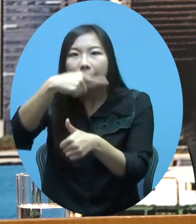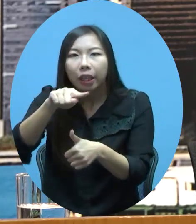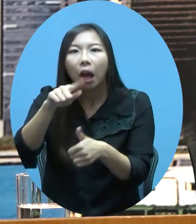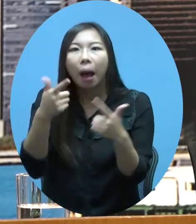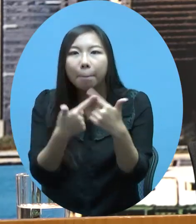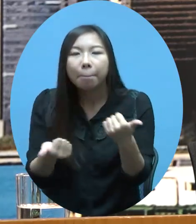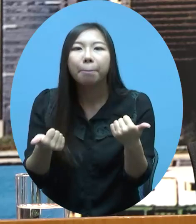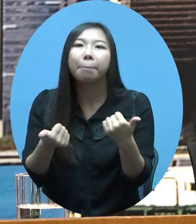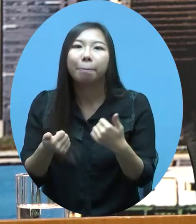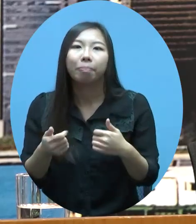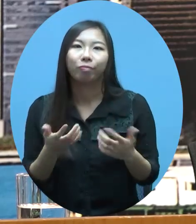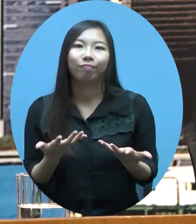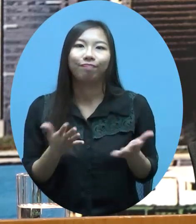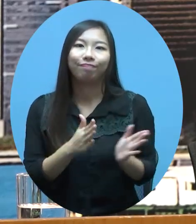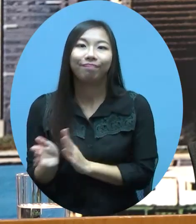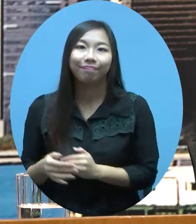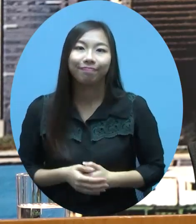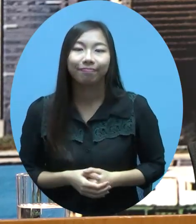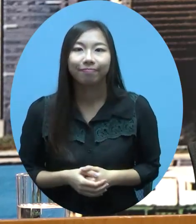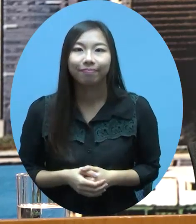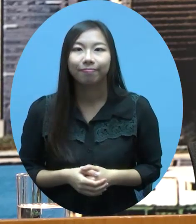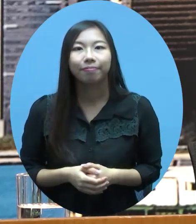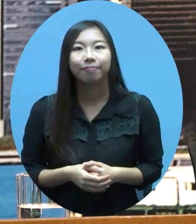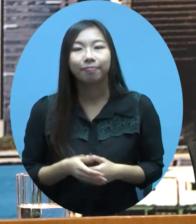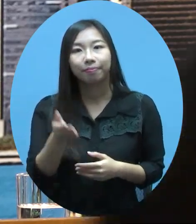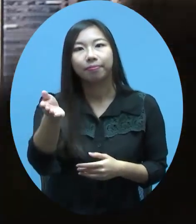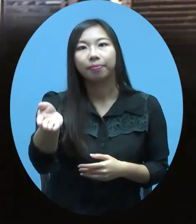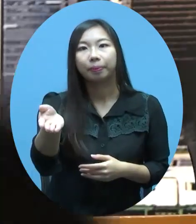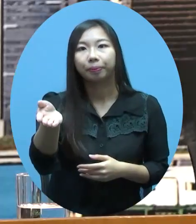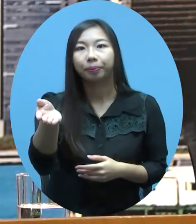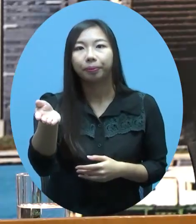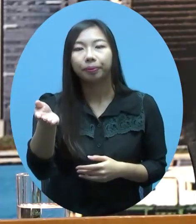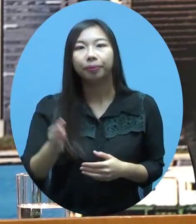樣。 好，下一位呢邊。